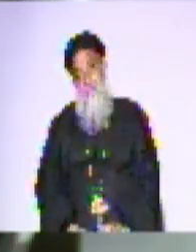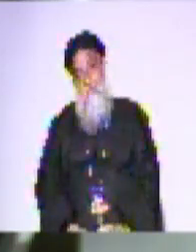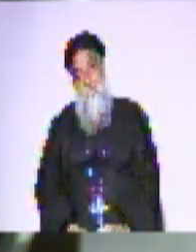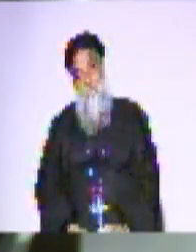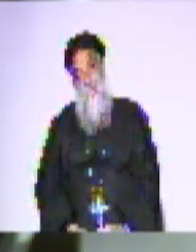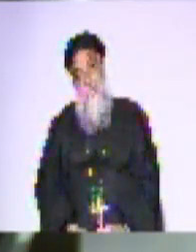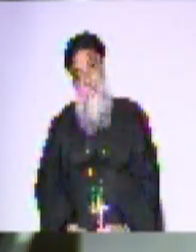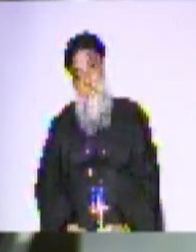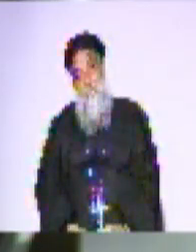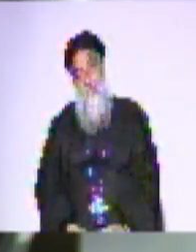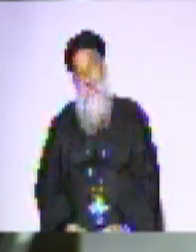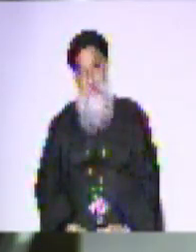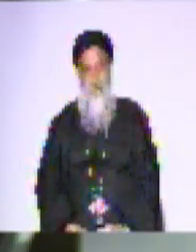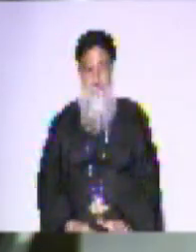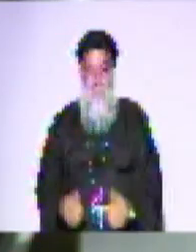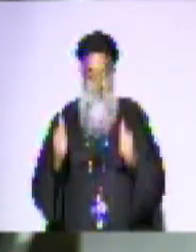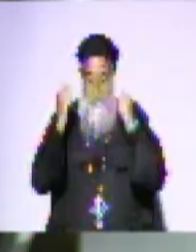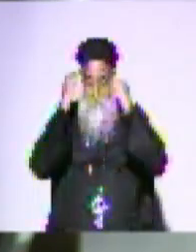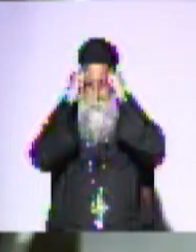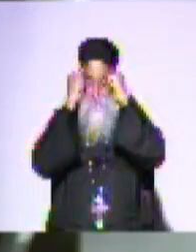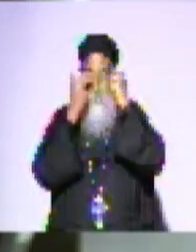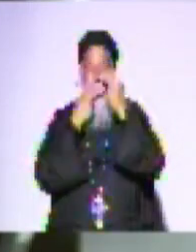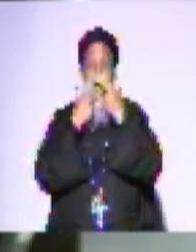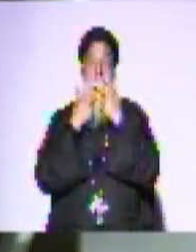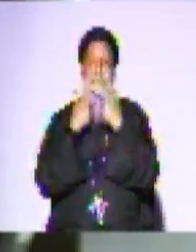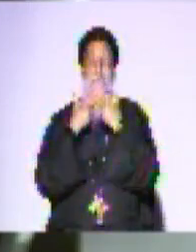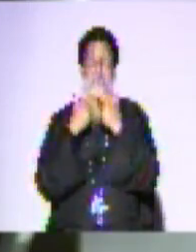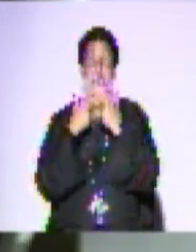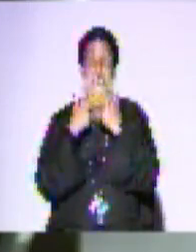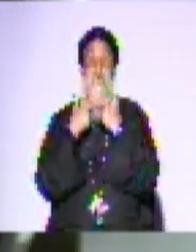فالتوبة بقى هي اليوتيرن. ميتانوس.